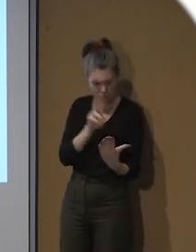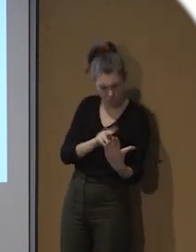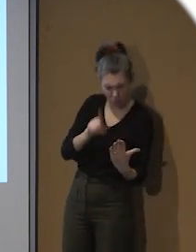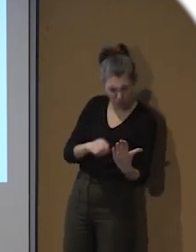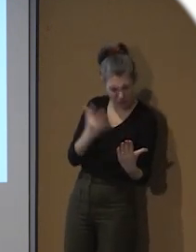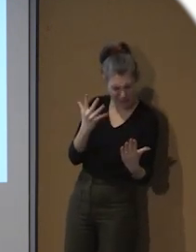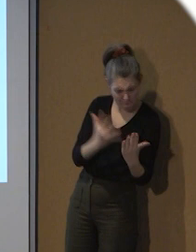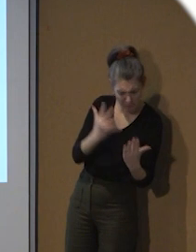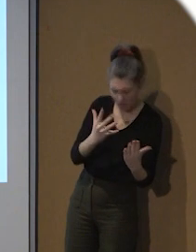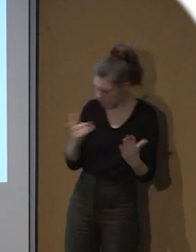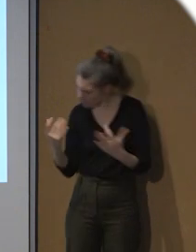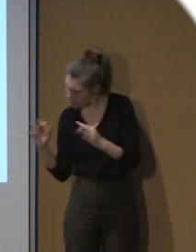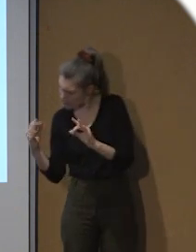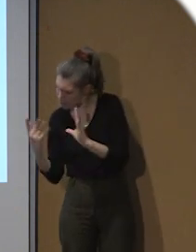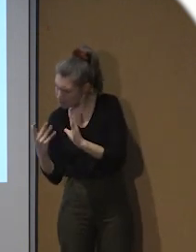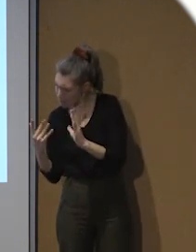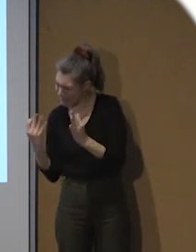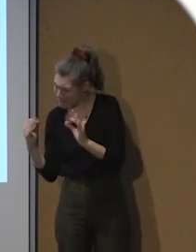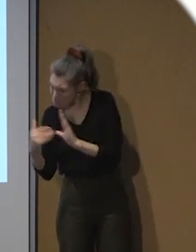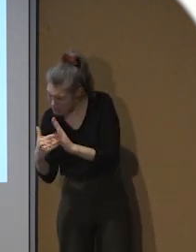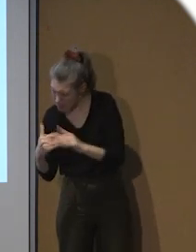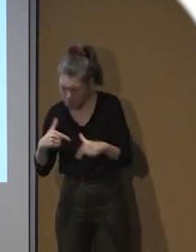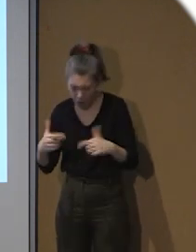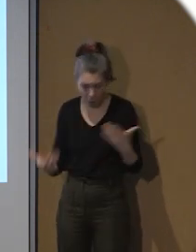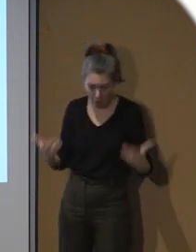10 000 pas. Mais bon, il faut faire des pas quand même.